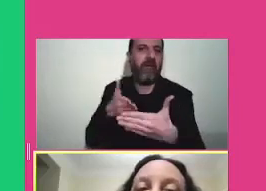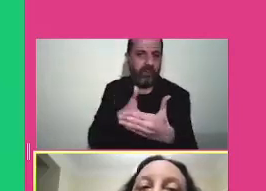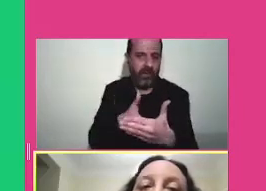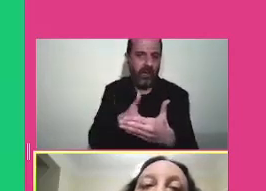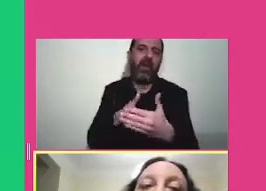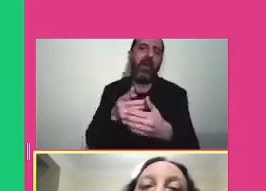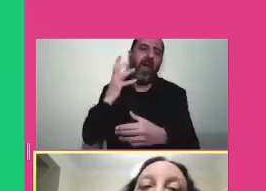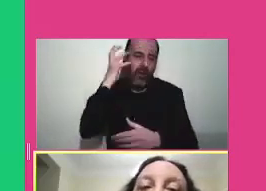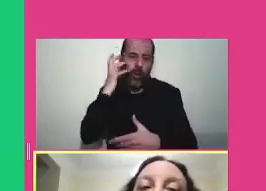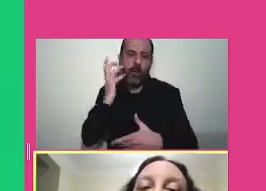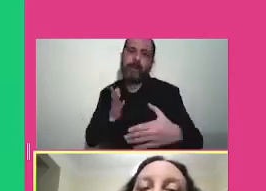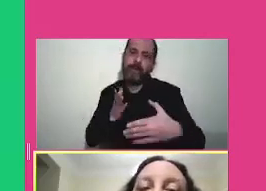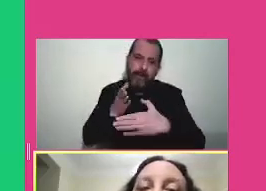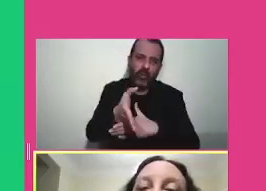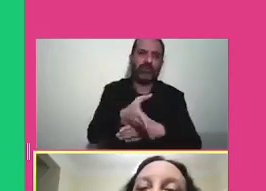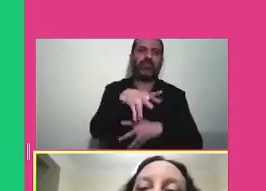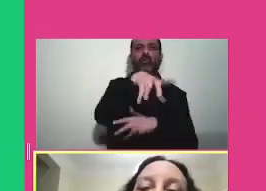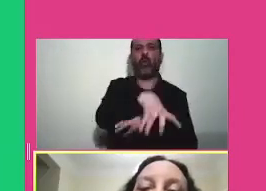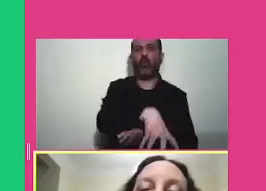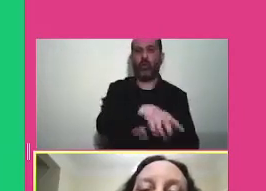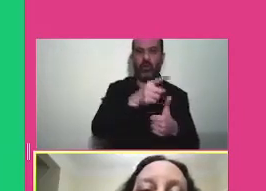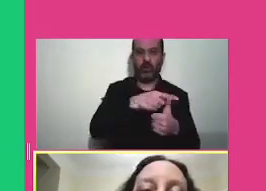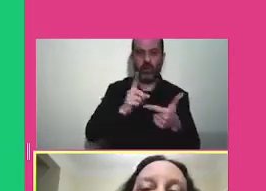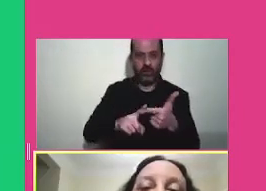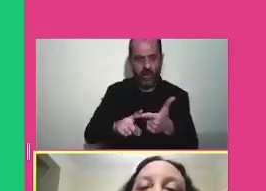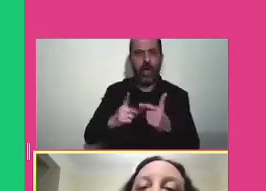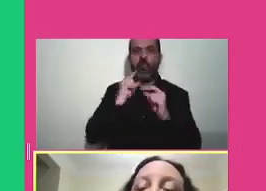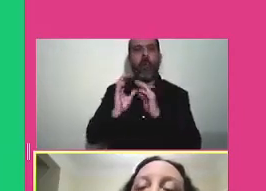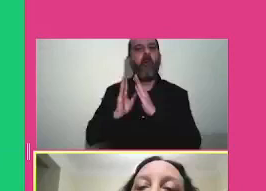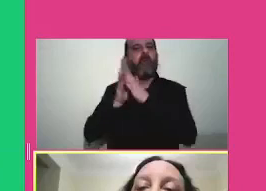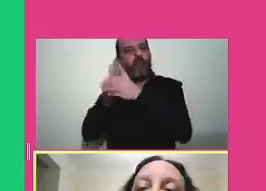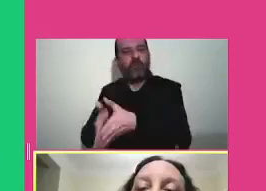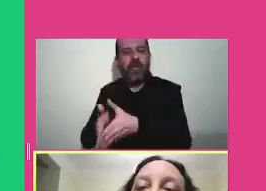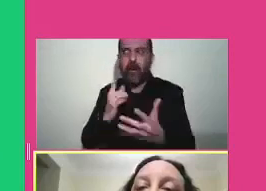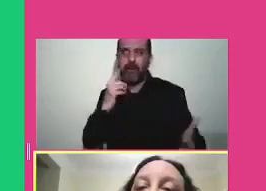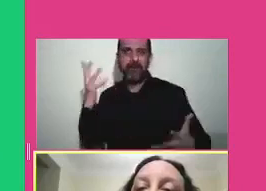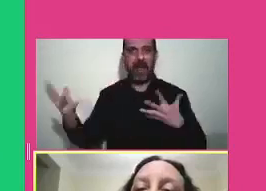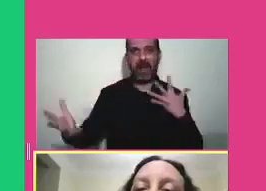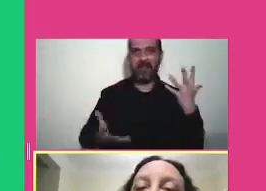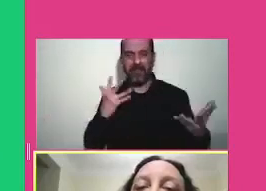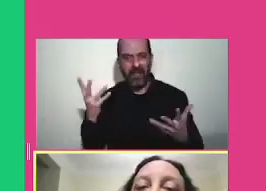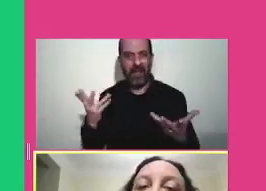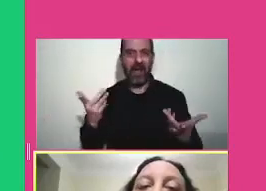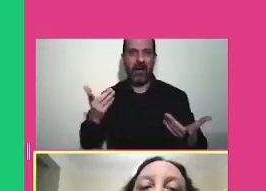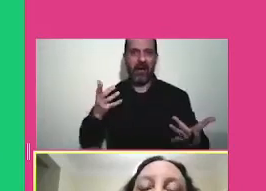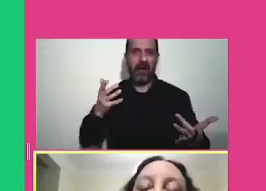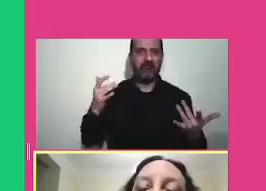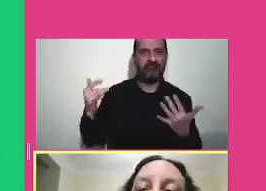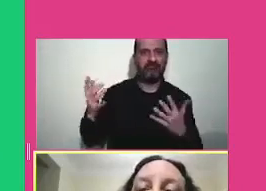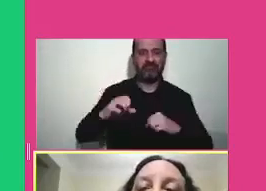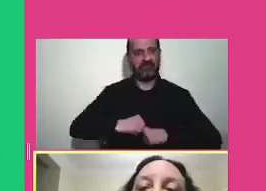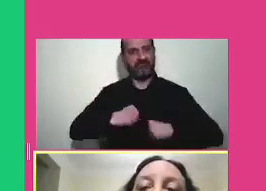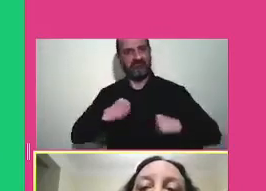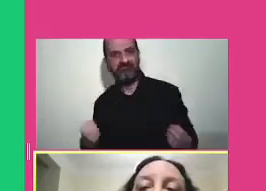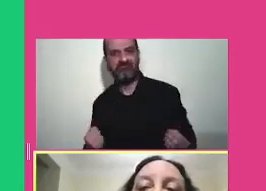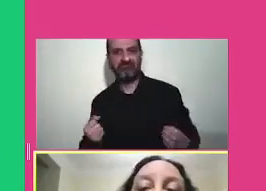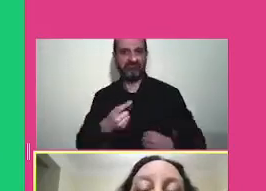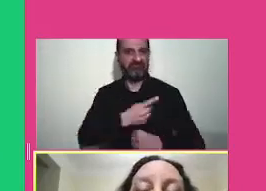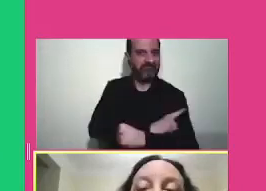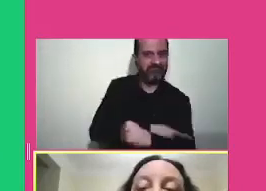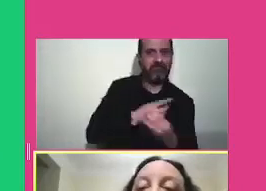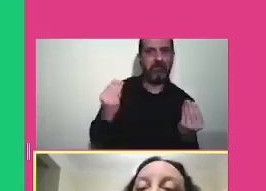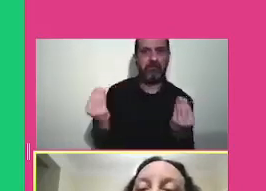στο χώρο. Το παιχνίδι βουτιά στην περιπέτεια που έχει να κάνει περισσότερο με την ενδυνάμωση δεξιοτήτων όπως